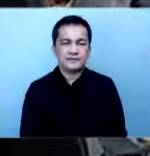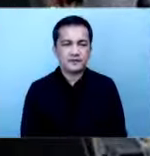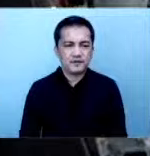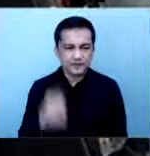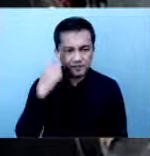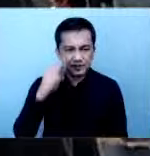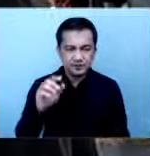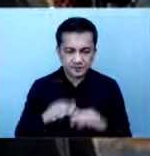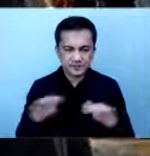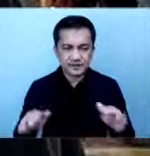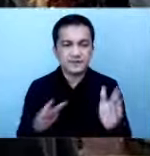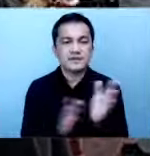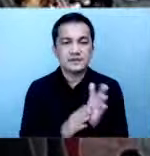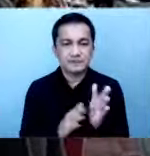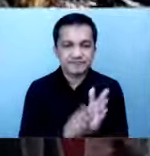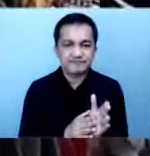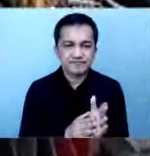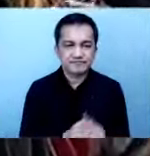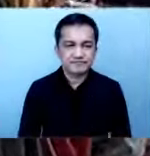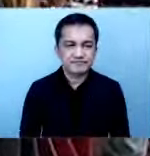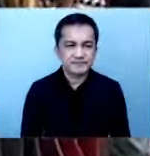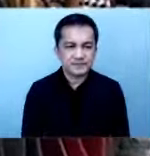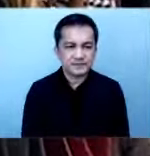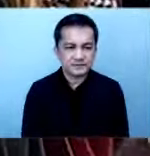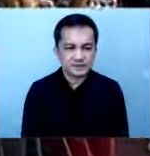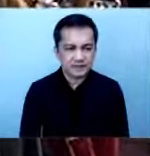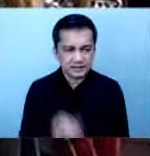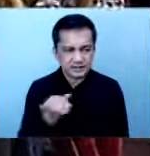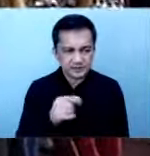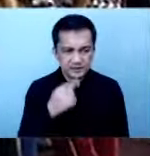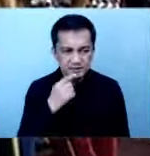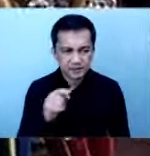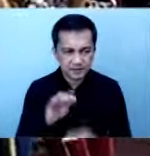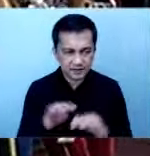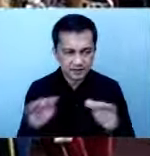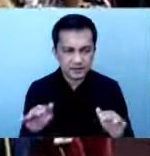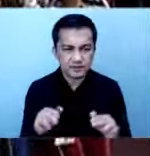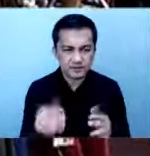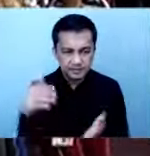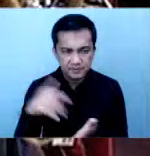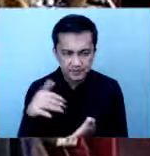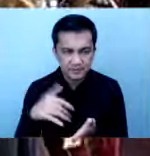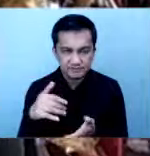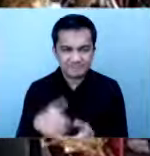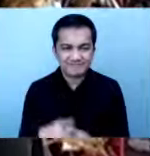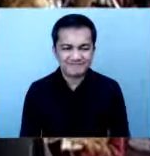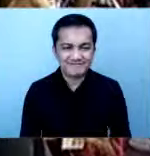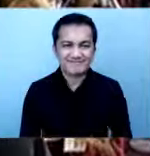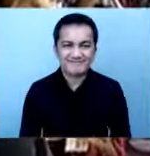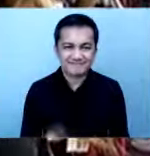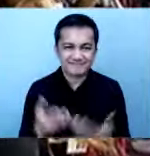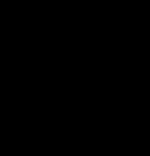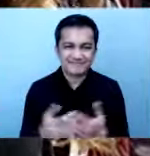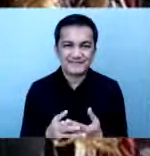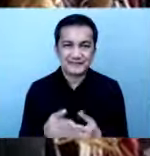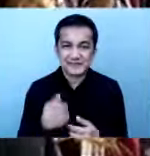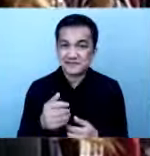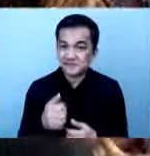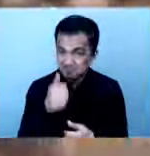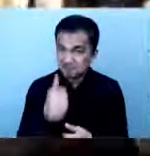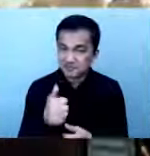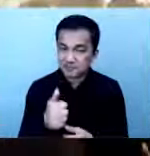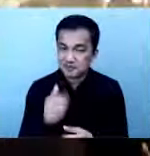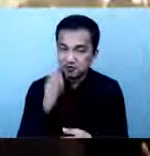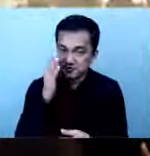sa eskwelahan. At tulad na sinasabi ko sa mga bata, mag-aaral kayo mabuti. Yun ang magandang pinabukasan